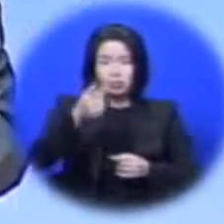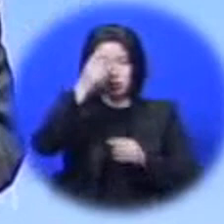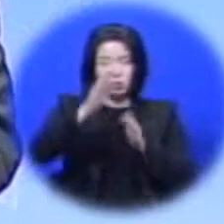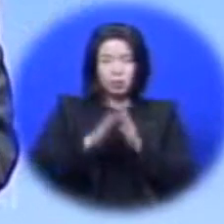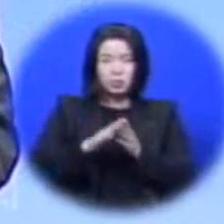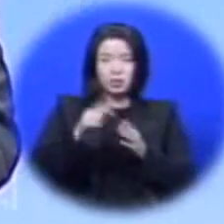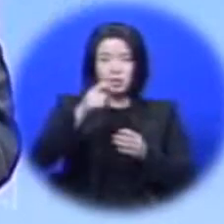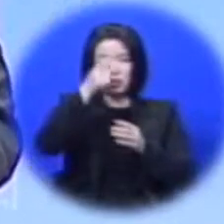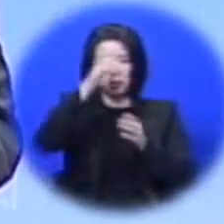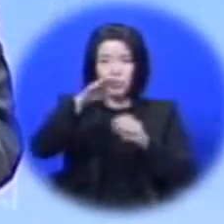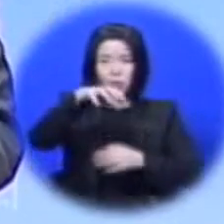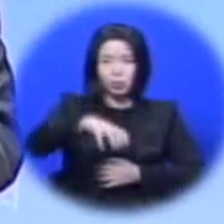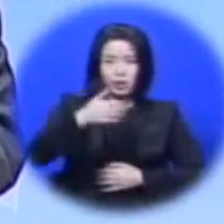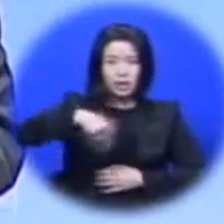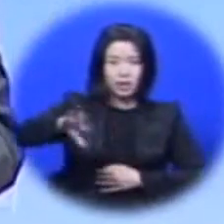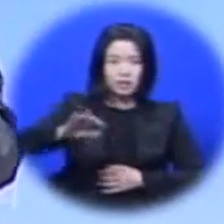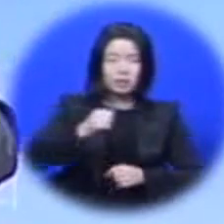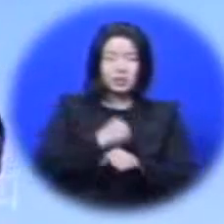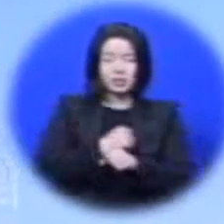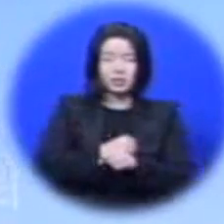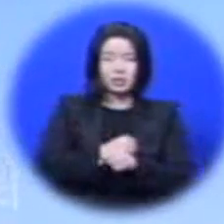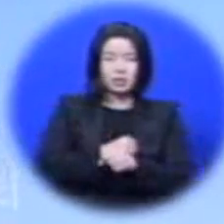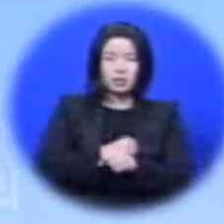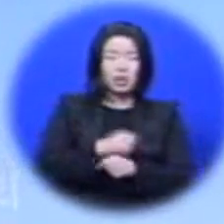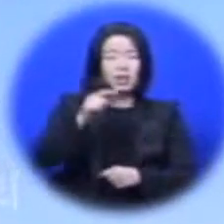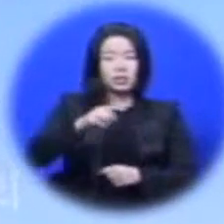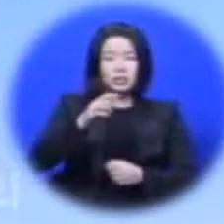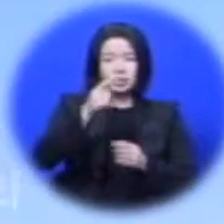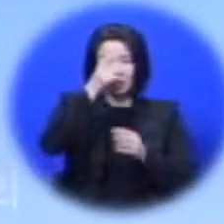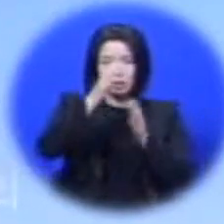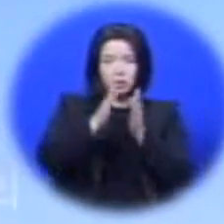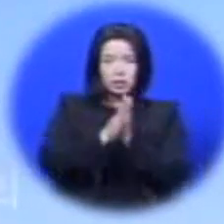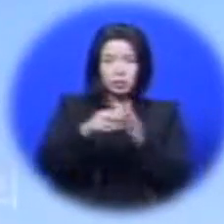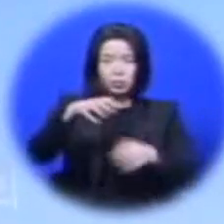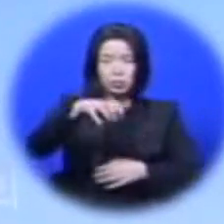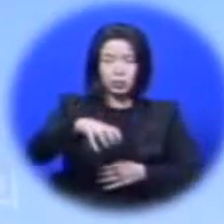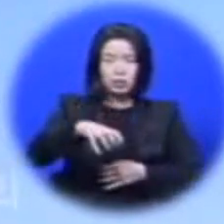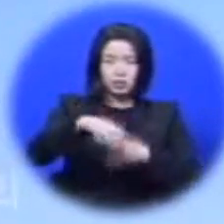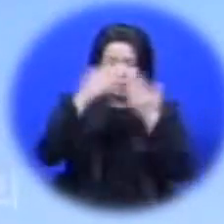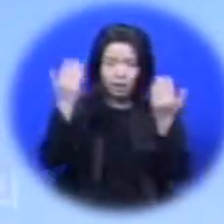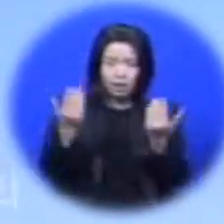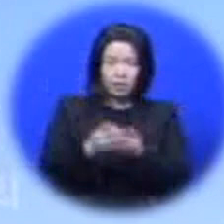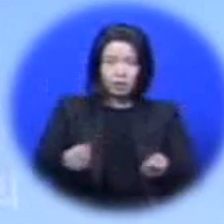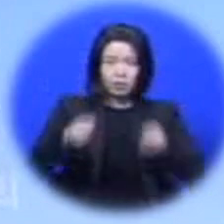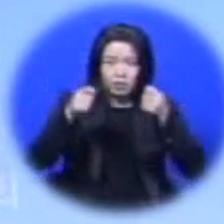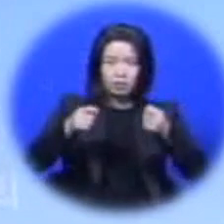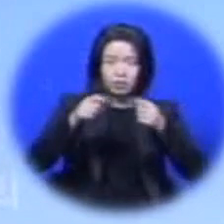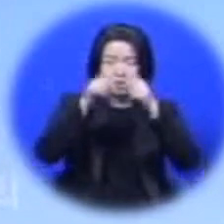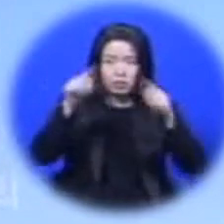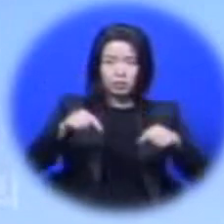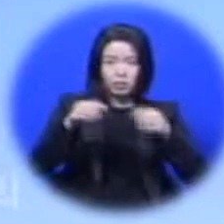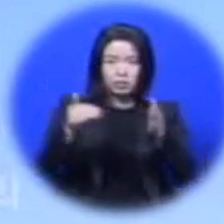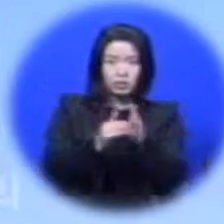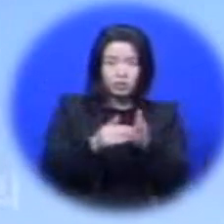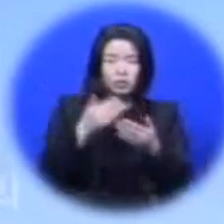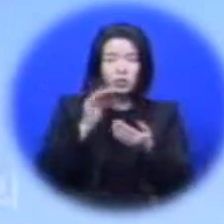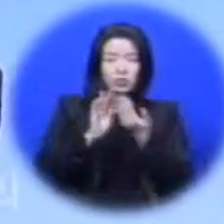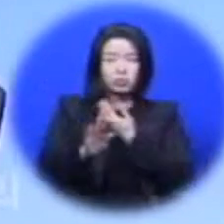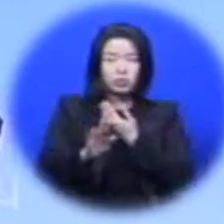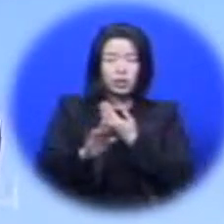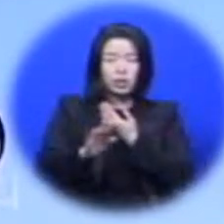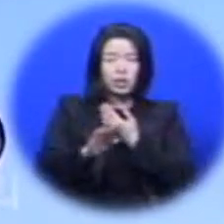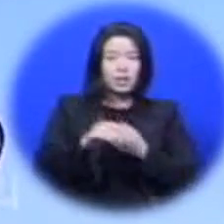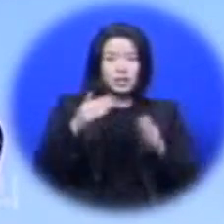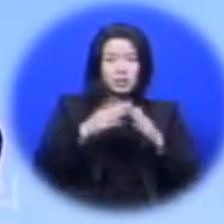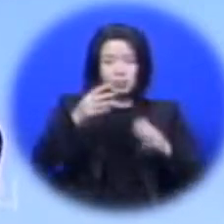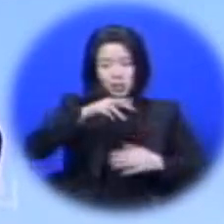올라가서 했습니다. 근데 그 기도원에서 수료식을 다 끝내고 돌아가면서 기도하는 시간도 다 끝내고 이제